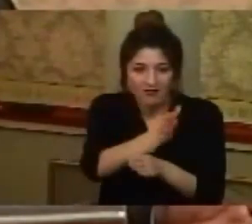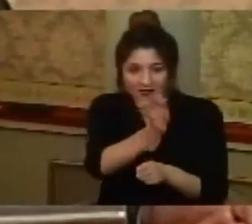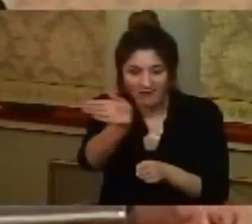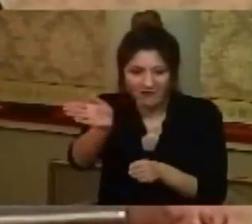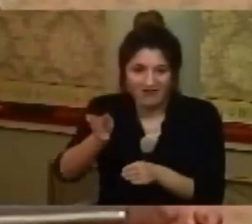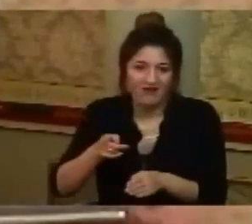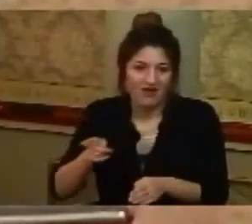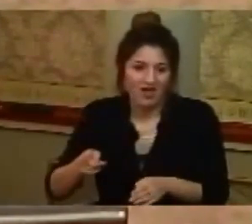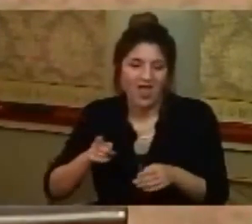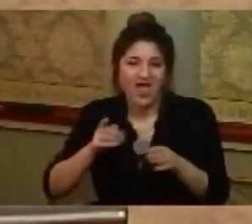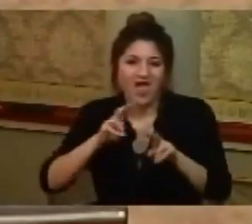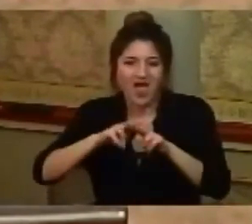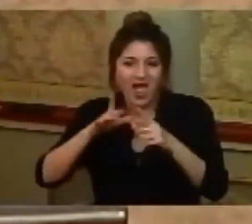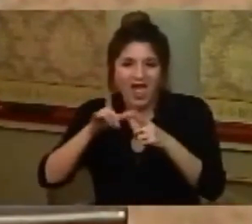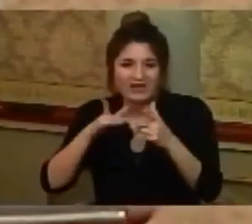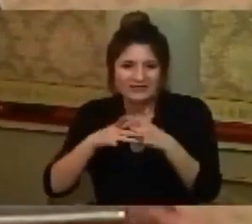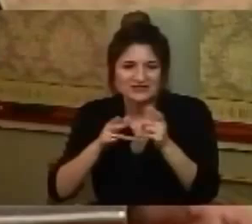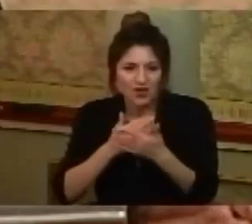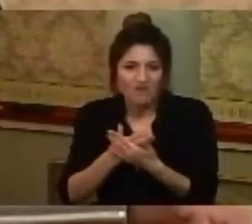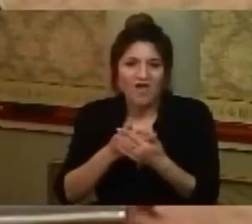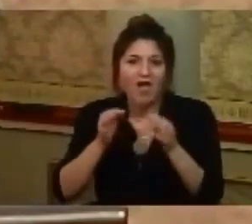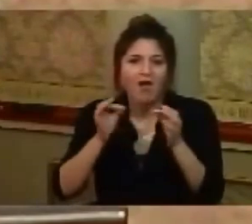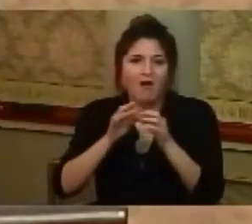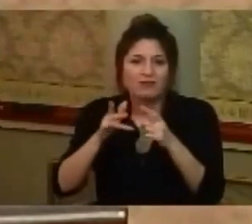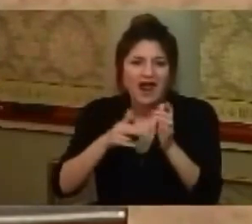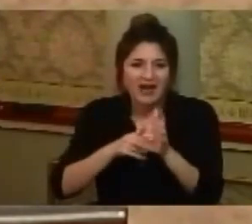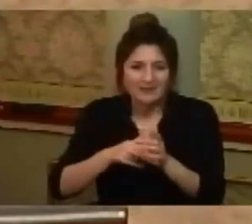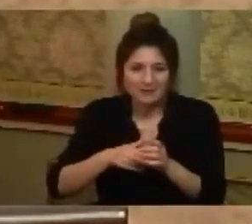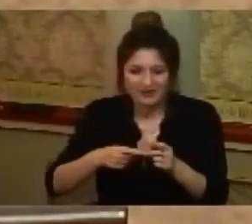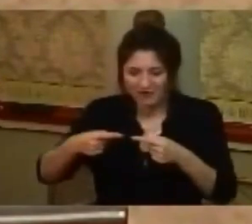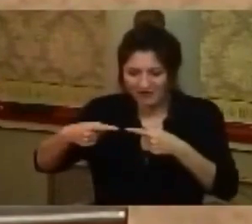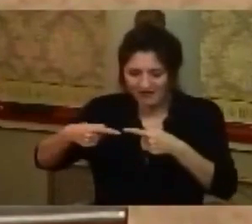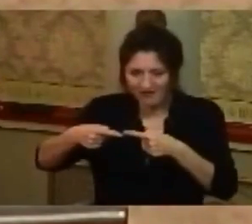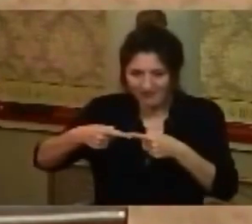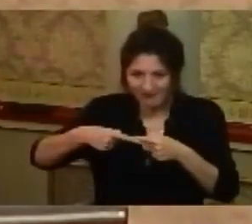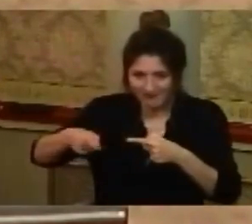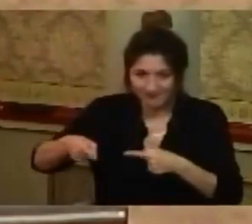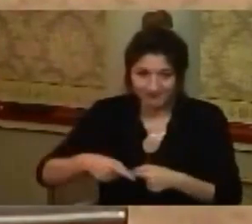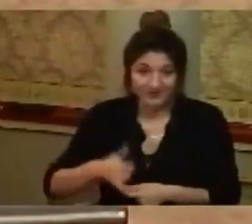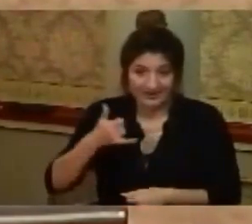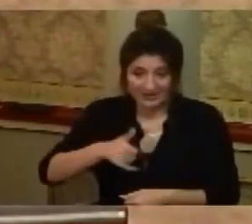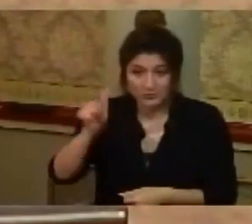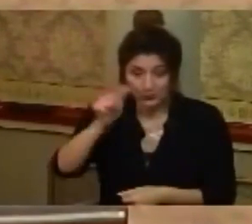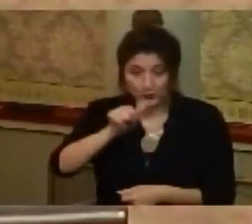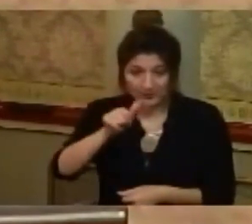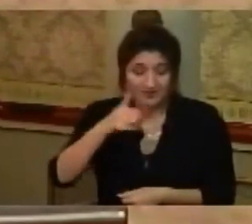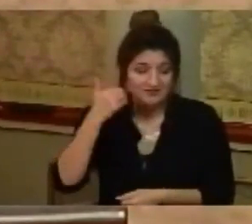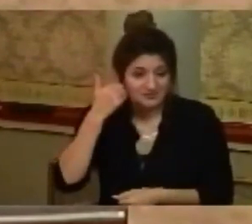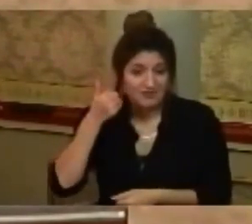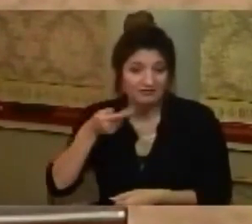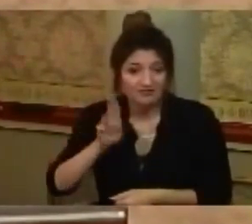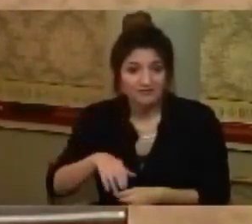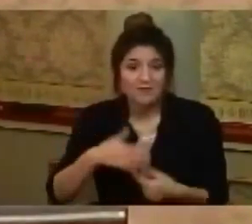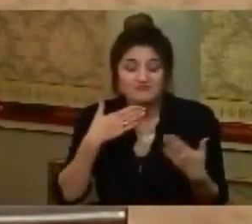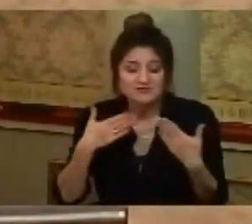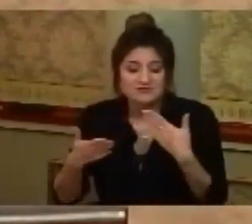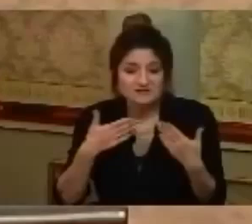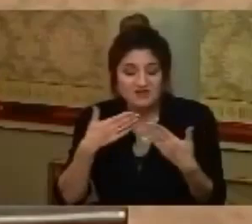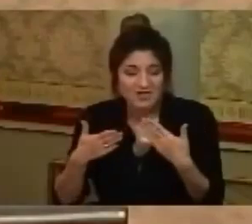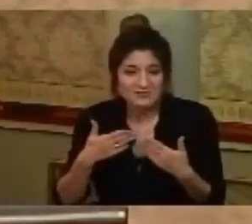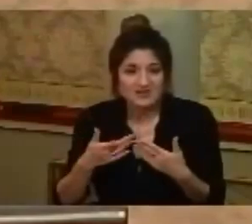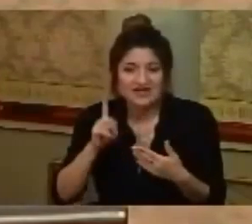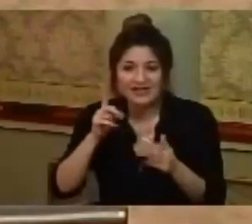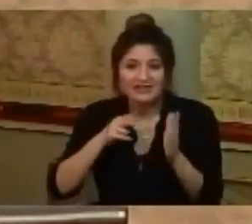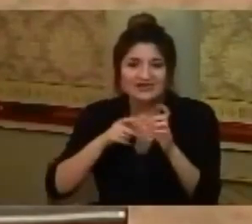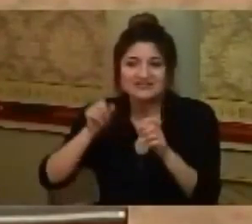motaju u Branimiru. I se cijete se toga. Danas u 1 sat imam sastanak sa institucijom